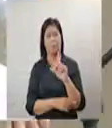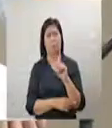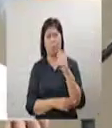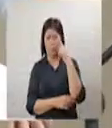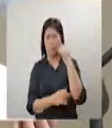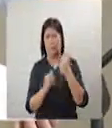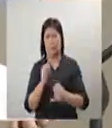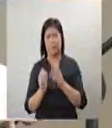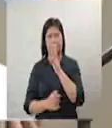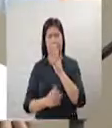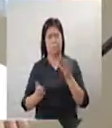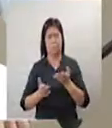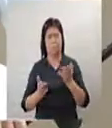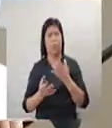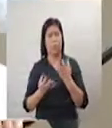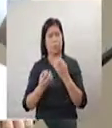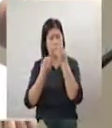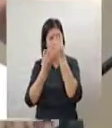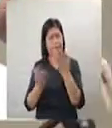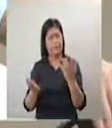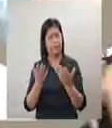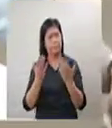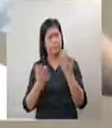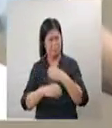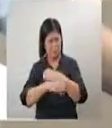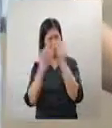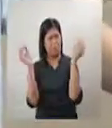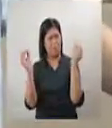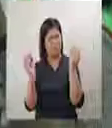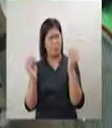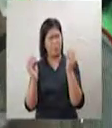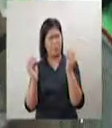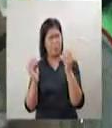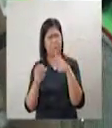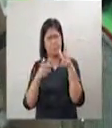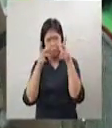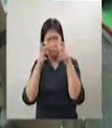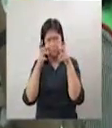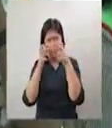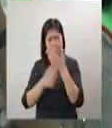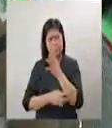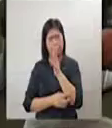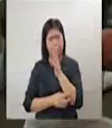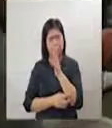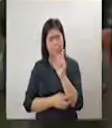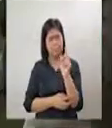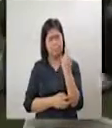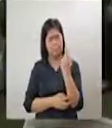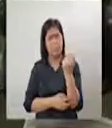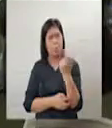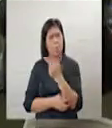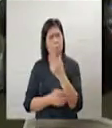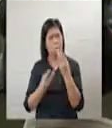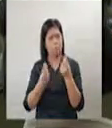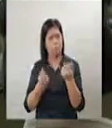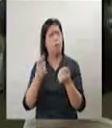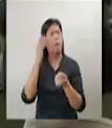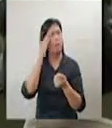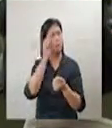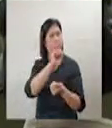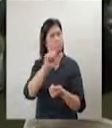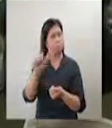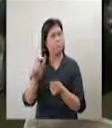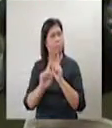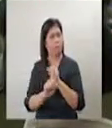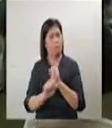po at nakinig rin ako sa lahat na nagsalita, lahat ng solusyon alam nung lahat. Ang problema, katulad na nangyari itong mga